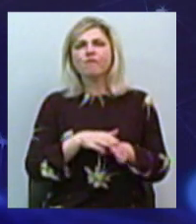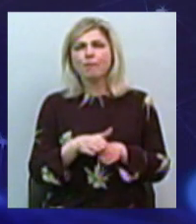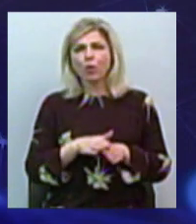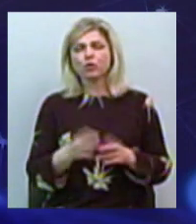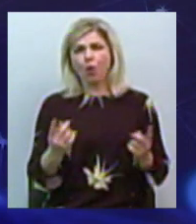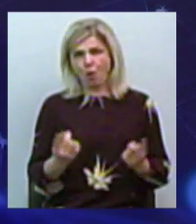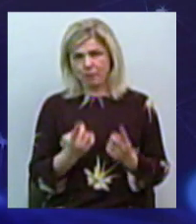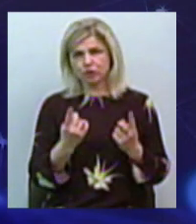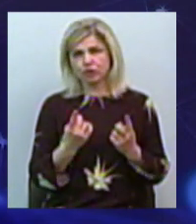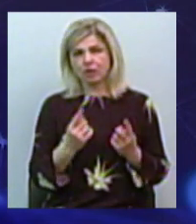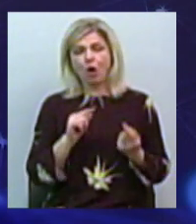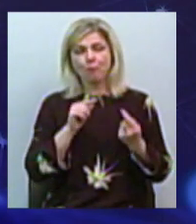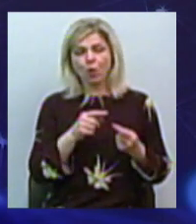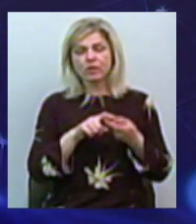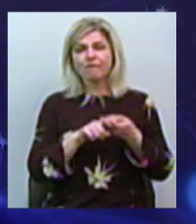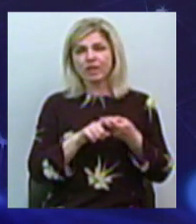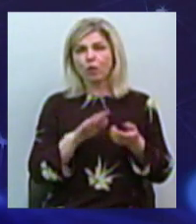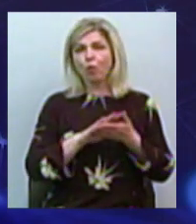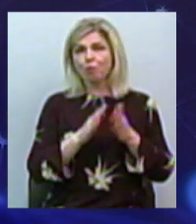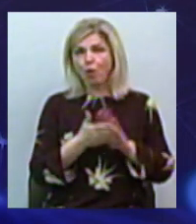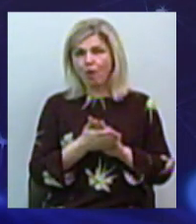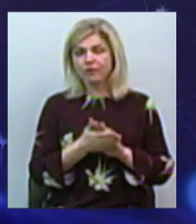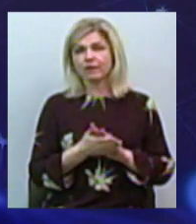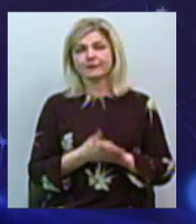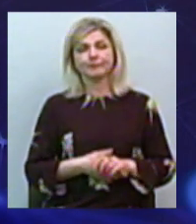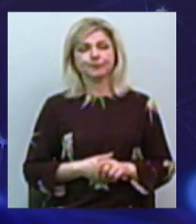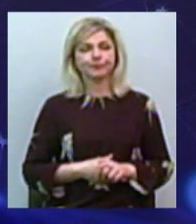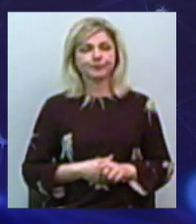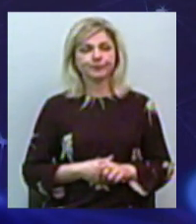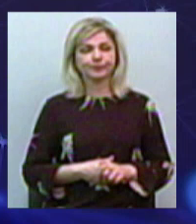звичайних протиепідемічних умов, знову повторююся,